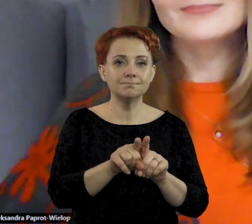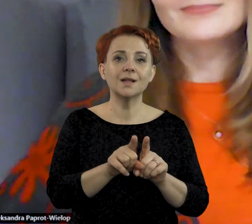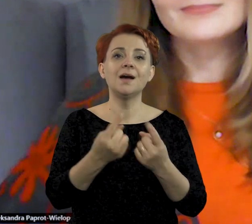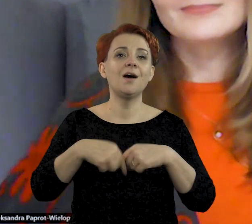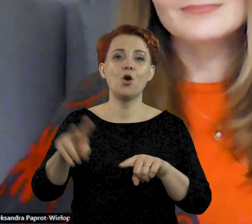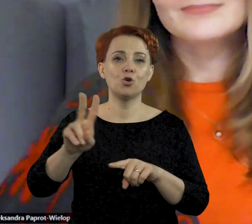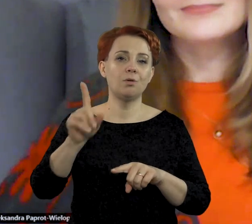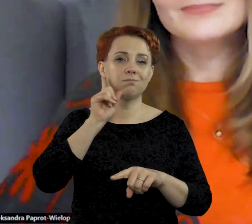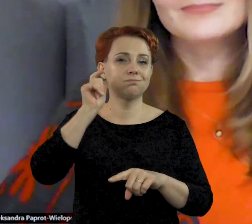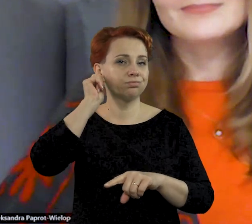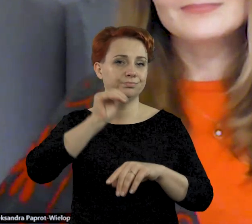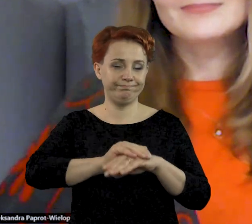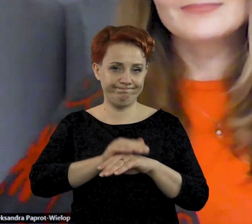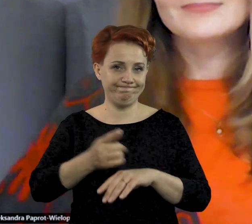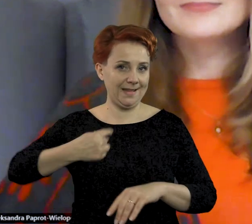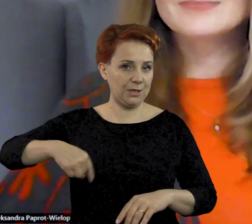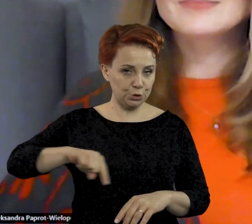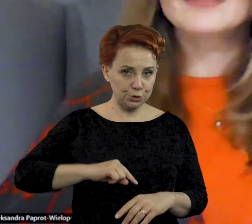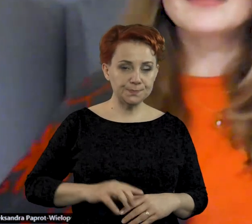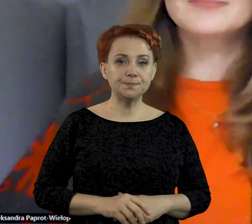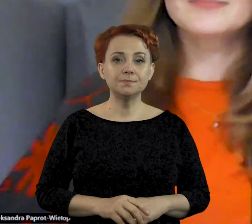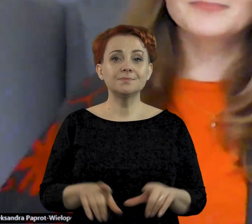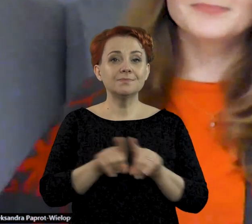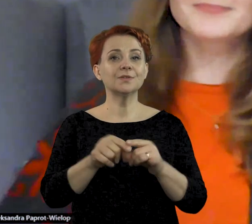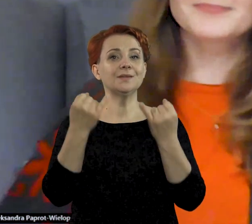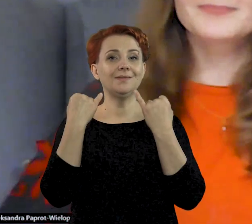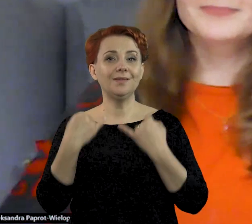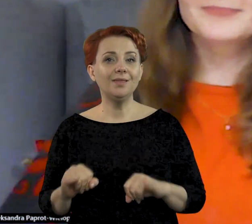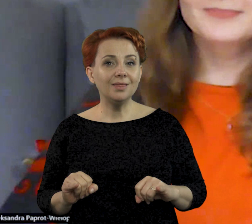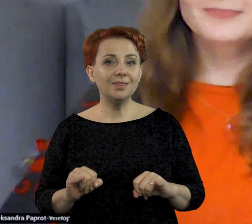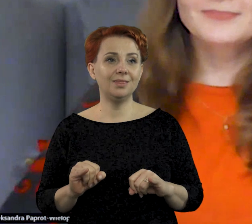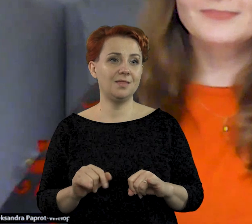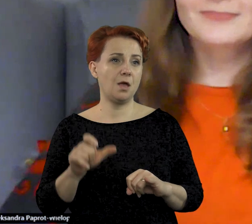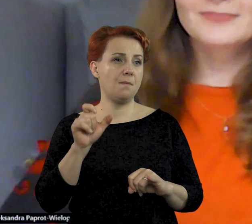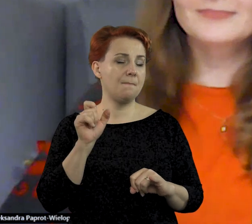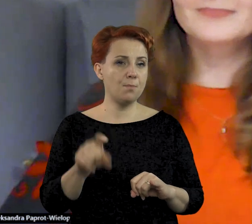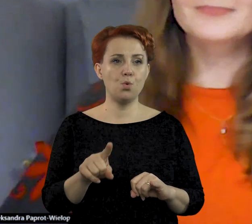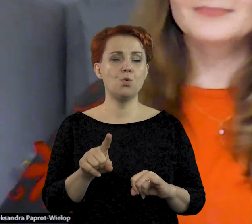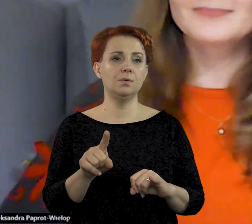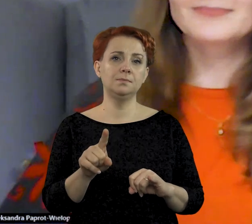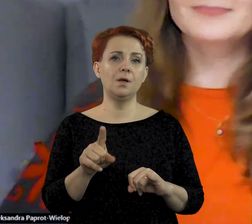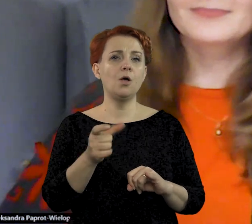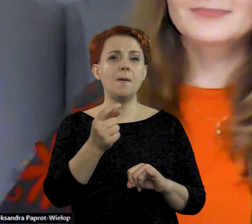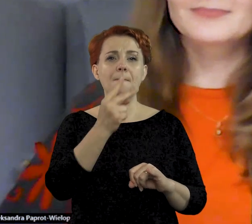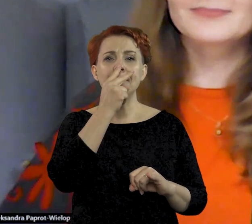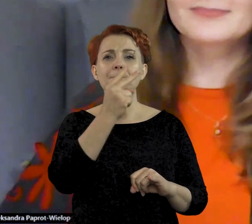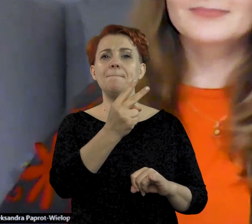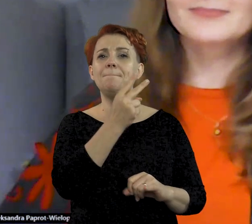nasze koleżanki i kolegów. Inną rzeczą są też krytyczne podejście do tej